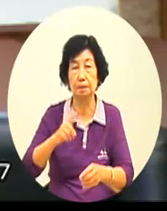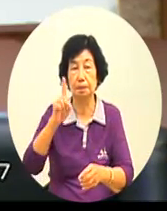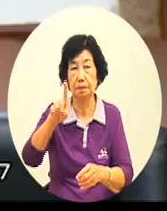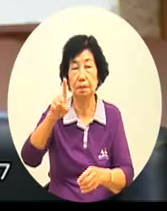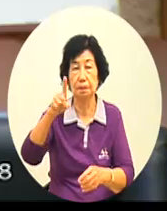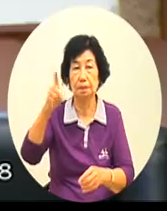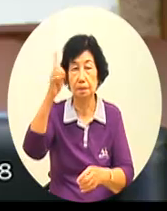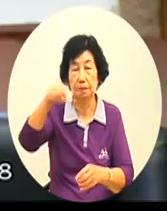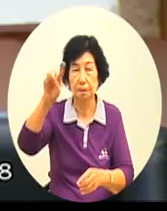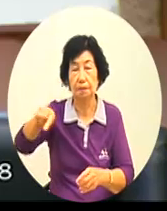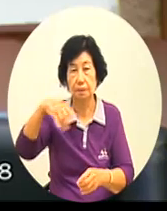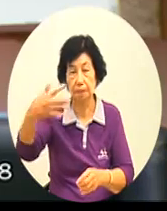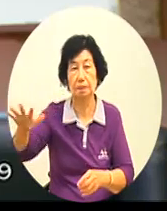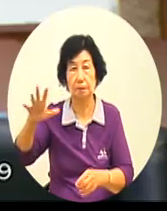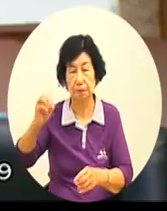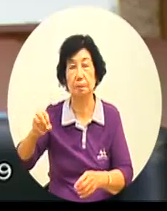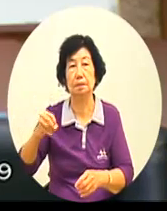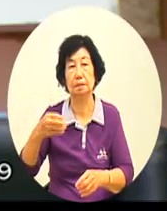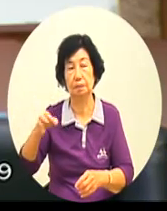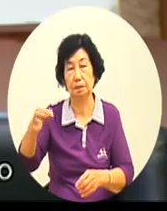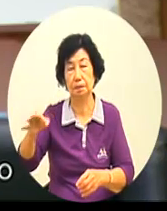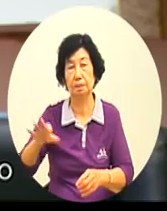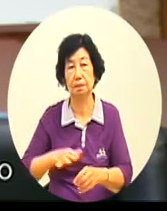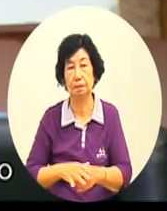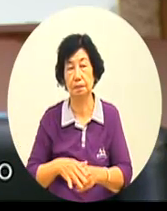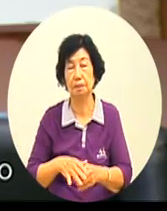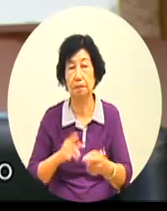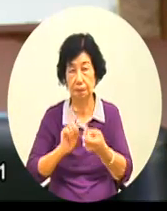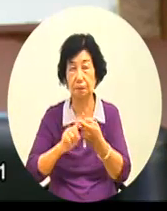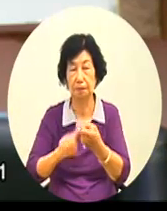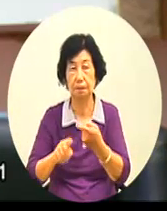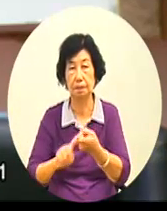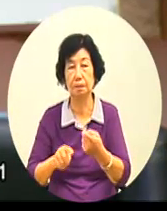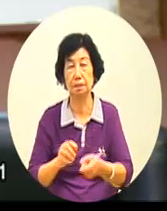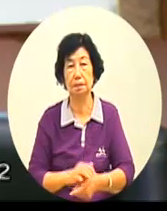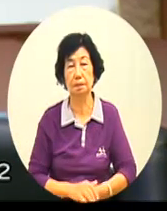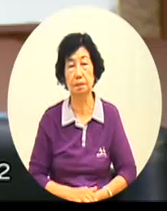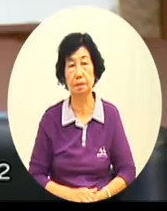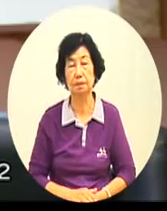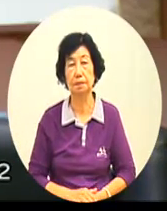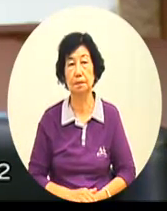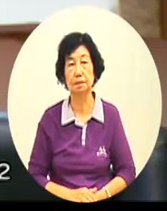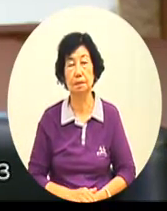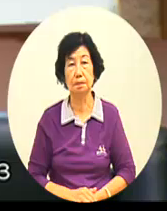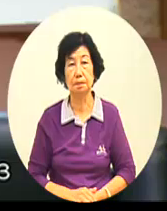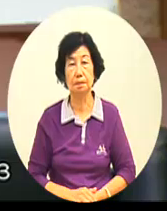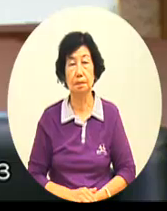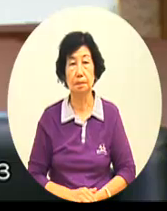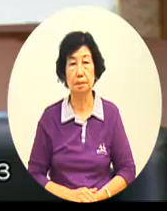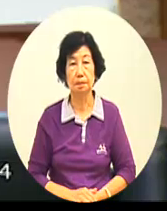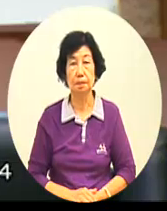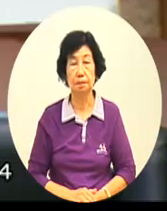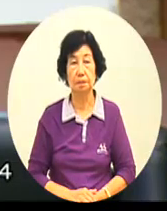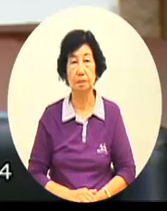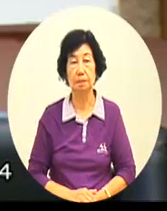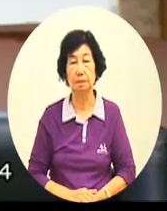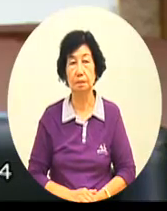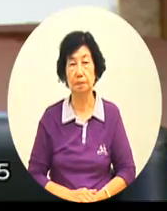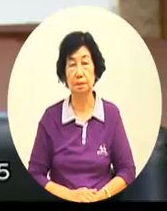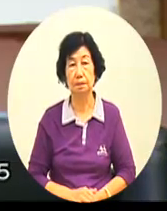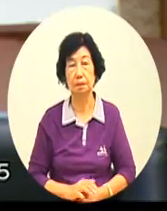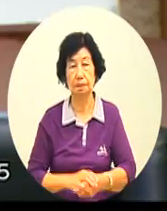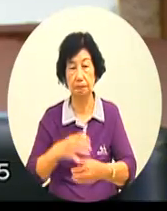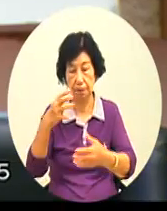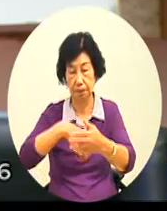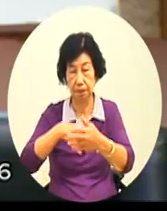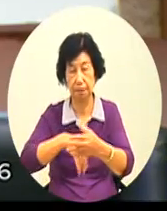1200多万，是不是？主委是不是这样的意思？ 是是。 好，请坐。那么包括统筹